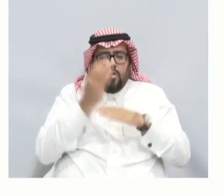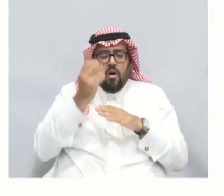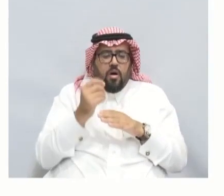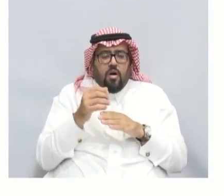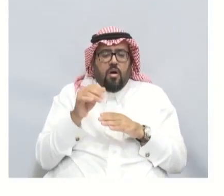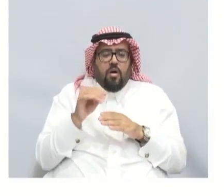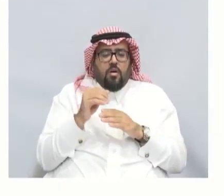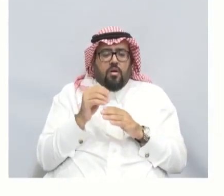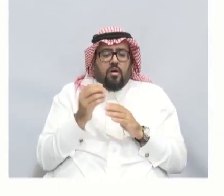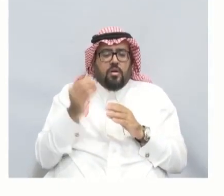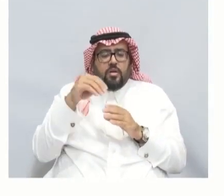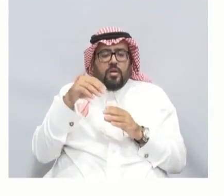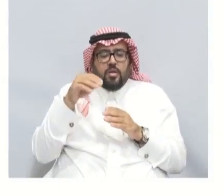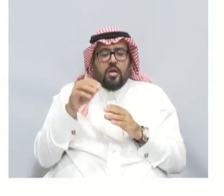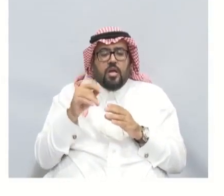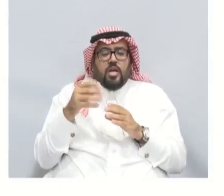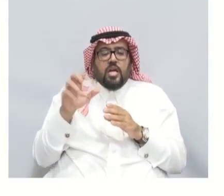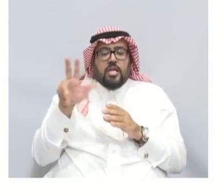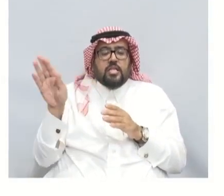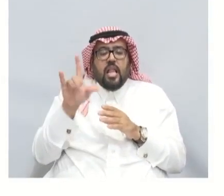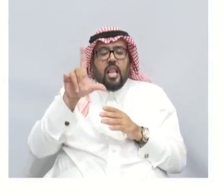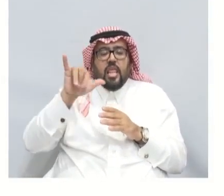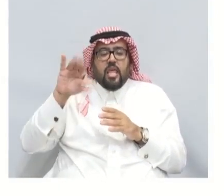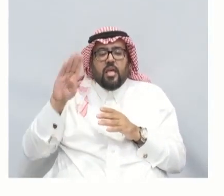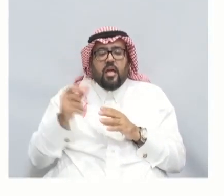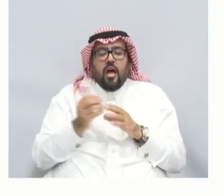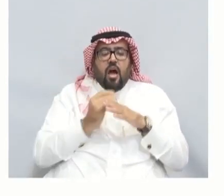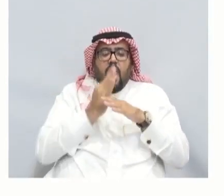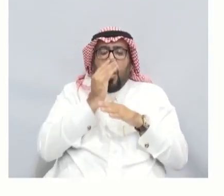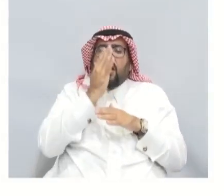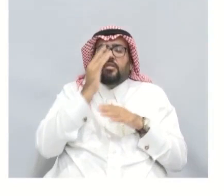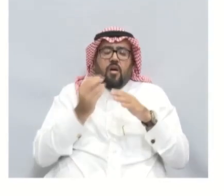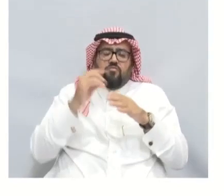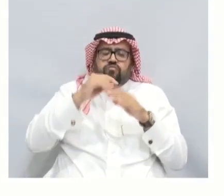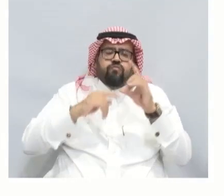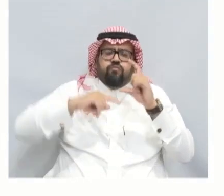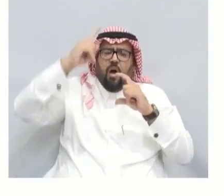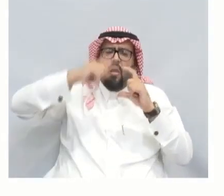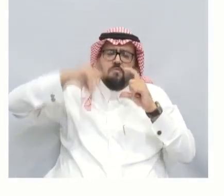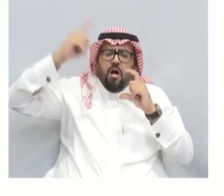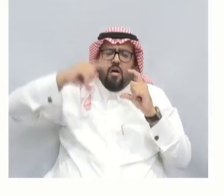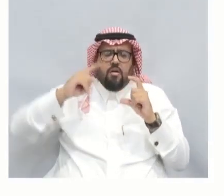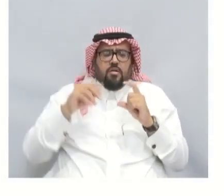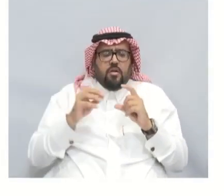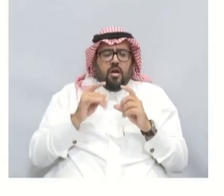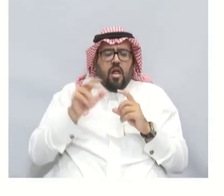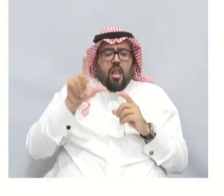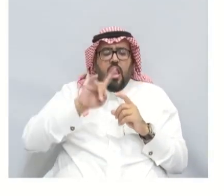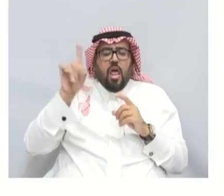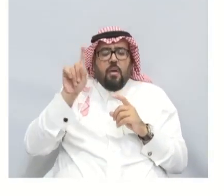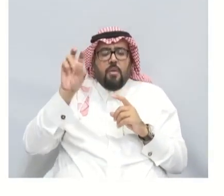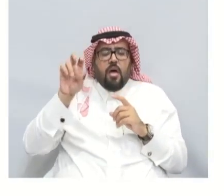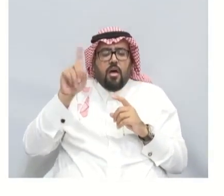مرتفعة، محتوى السيليكا مرتفع، محتوى الغازات أيضا مرتفع، لابة، رماد،